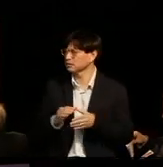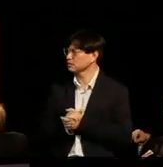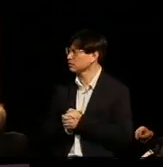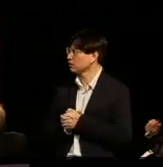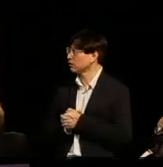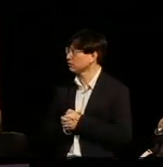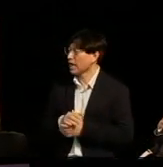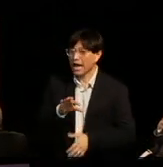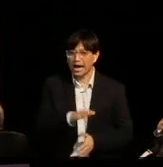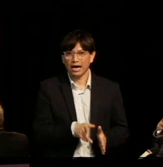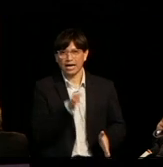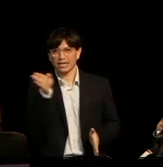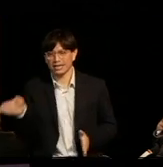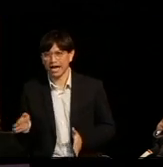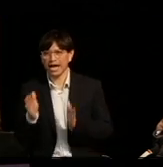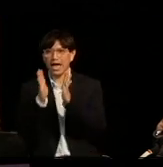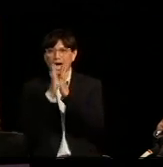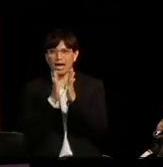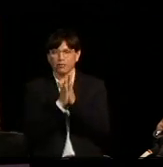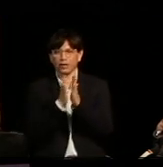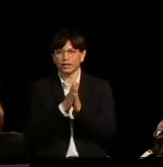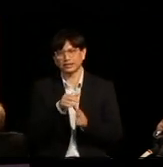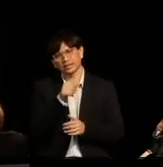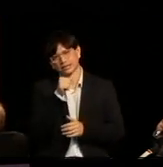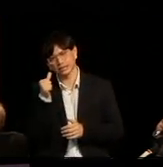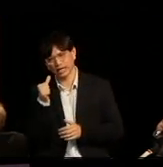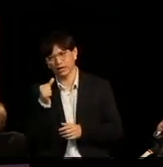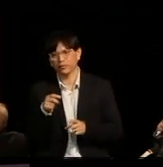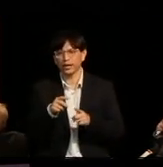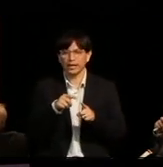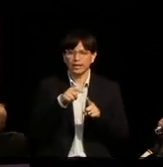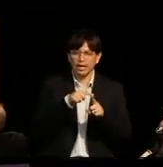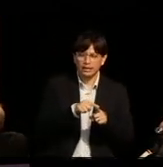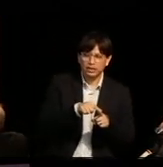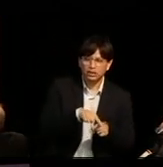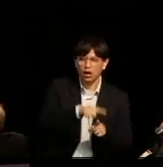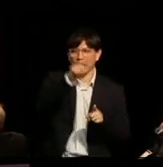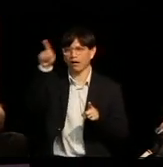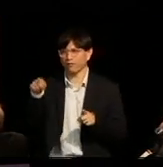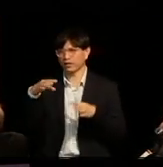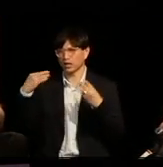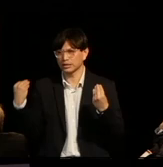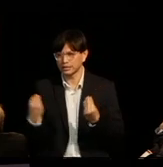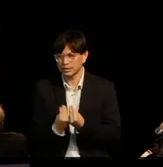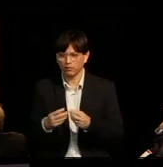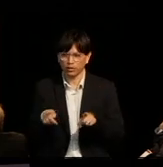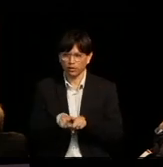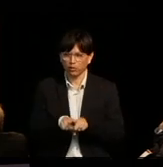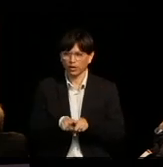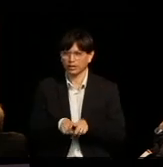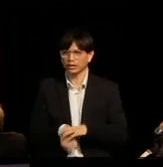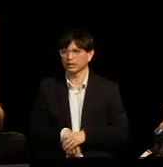Messa domenicale sia necessariamente dall'inizio alla fine tutti insieme tutti uguale per